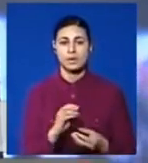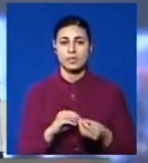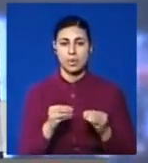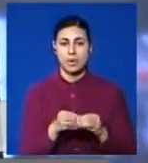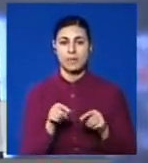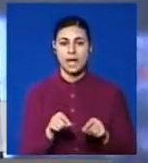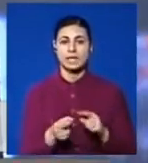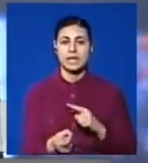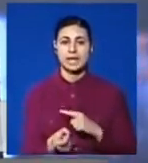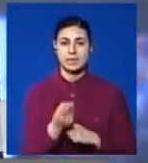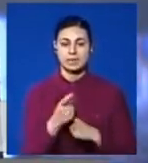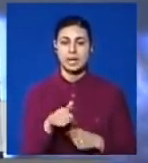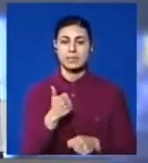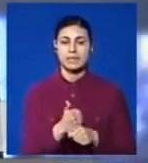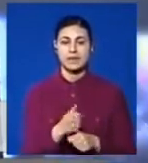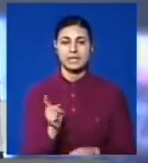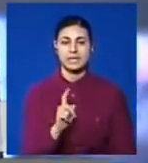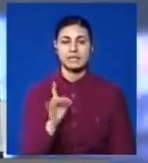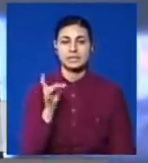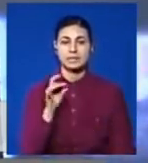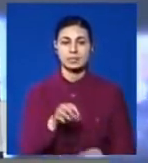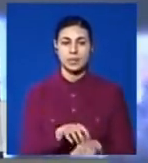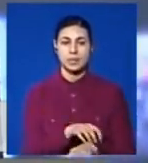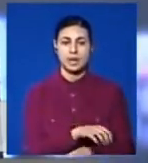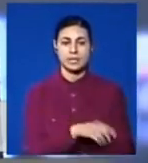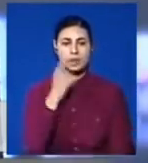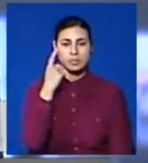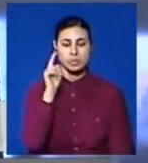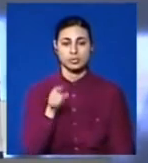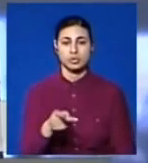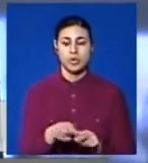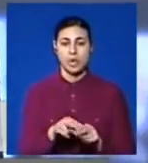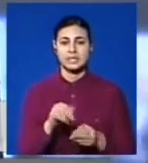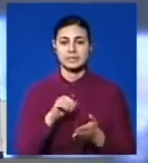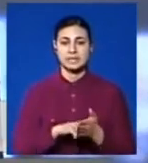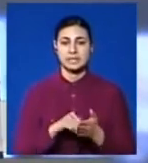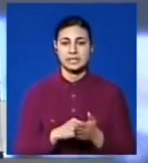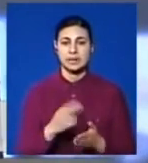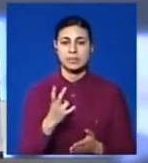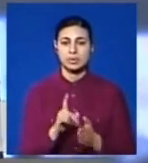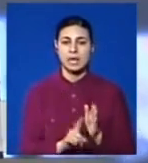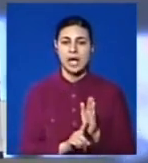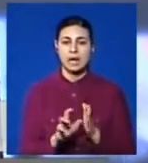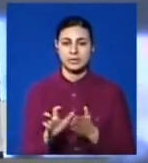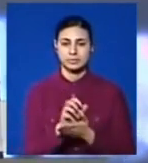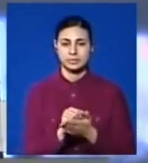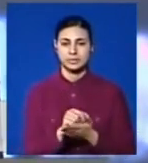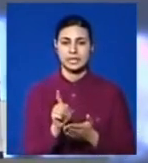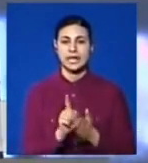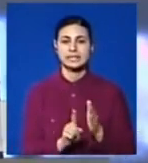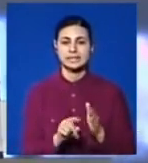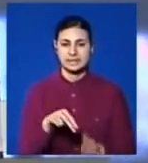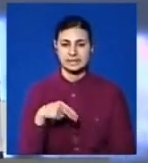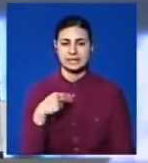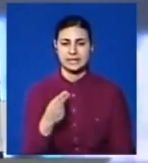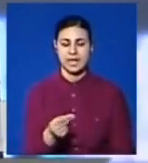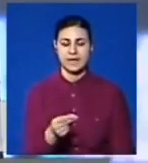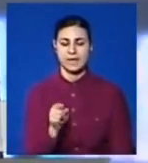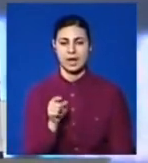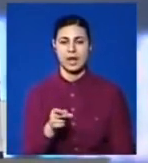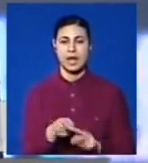გამომდინარე თავარი, რაცაც რესპუბლიკური პარტია თვლის, რომ ის მიზეზები უნდა აღმოფხროთ, რაც იძლევა